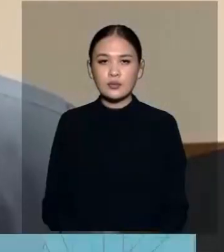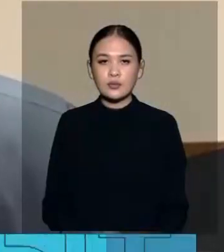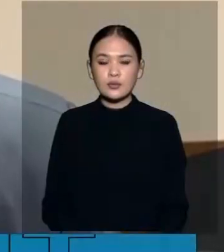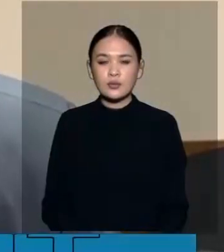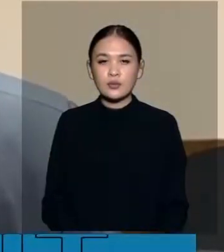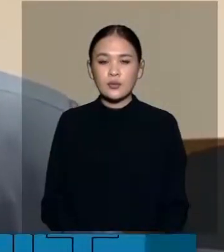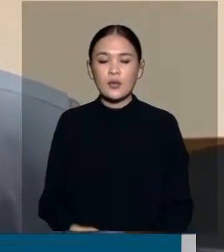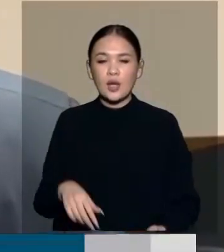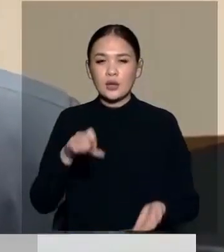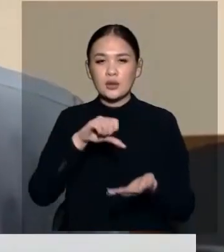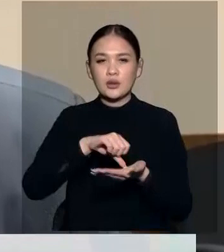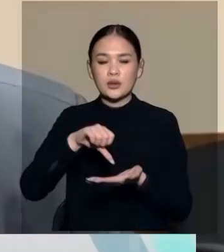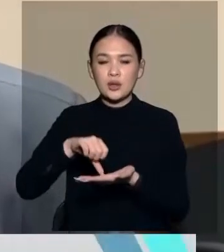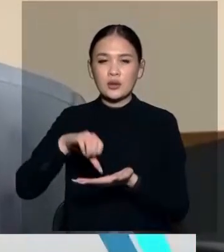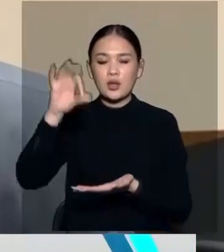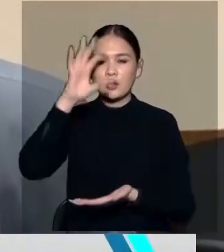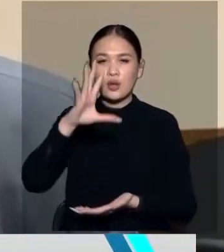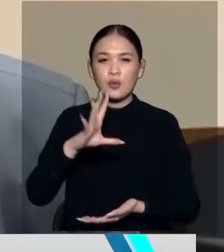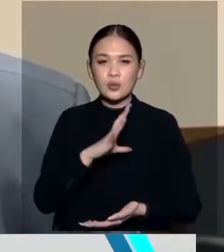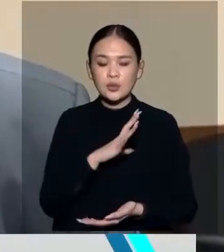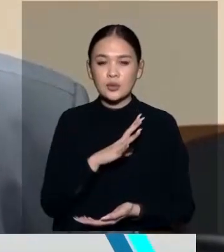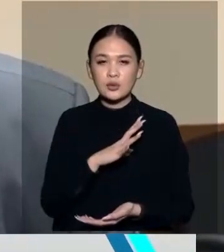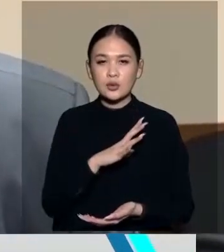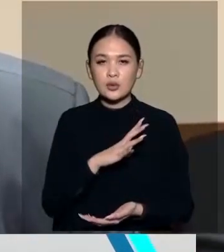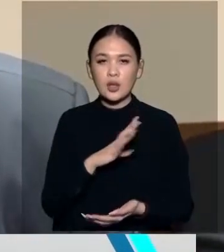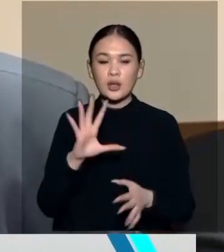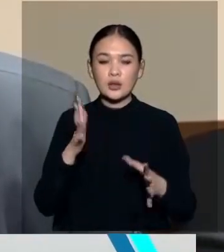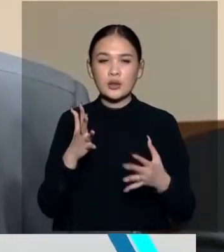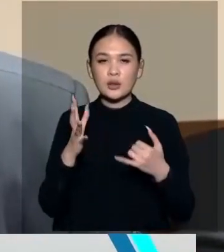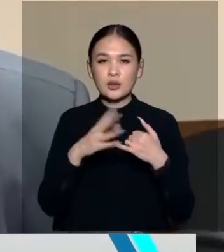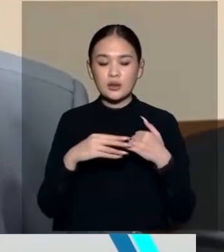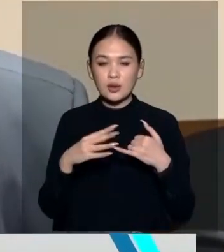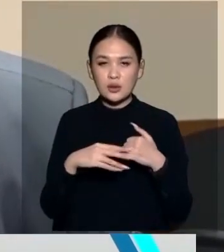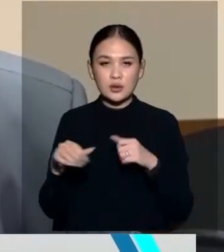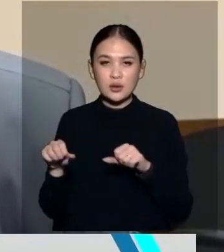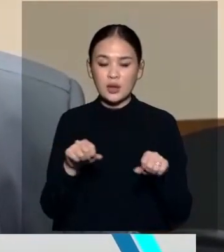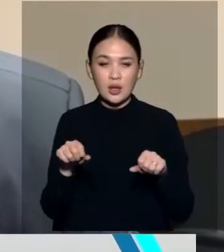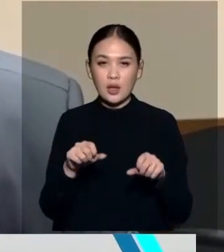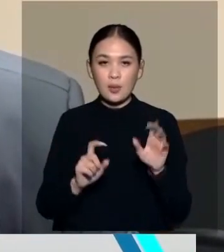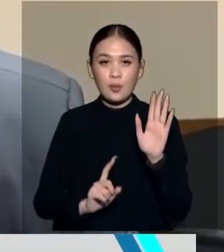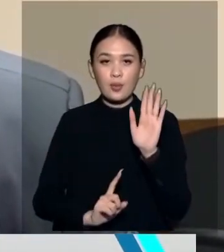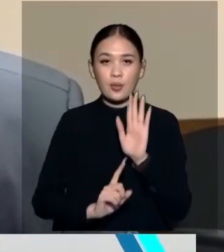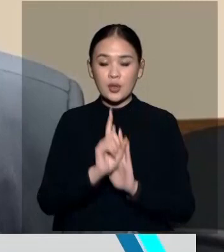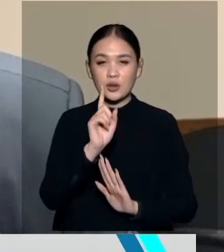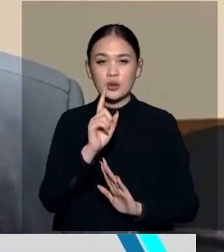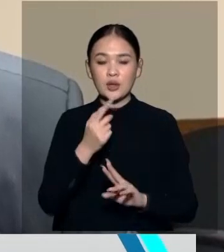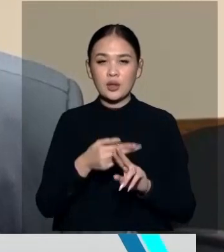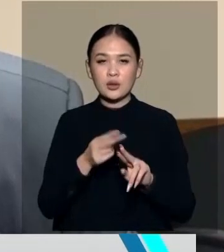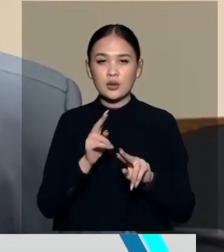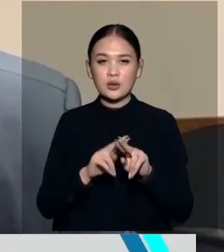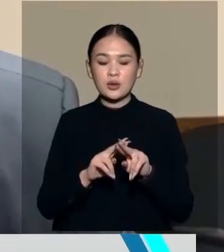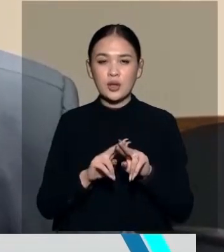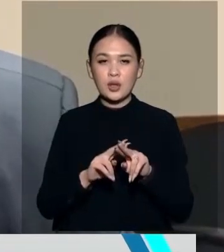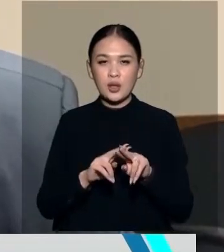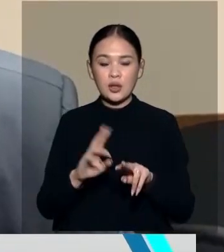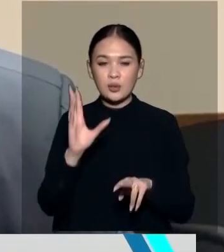Ол станцияның негізгі мақсаты жер сілкінісі болып ған сәттен бастап жер сілкінісі қыртысында